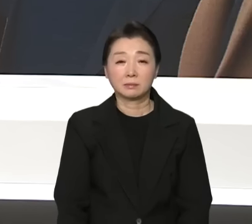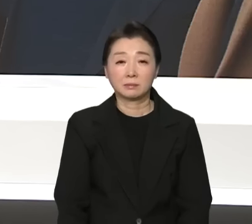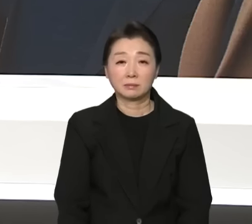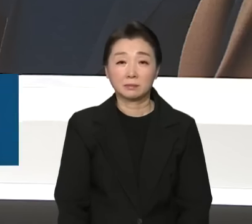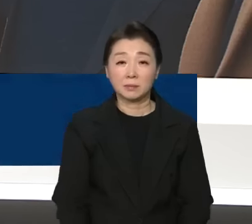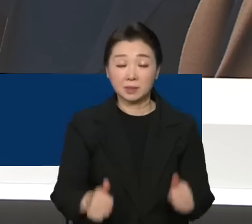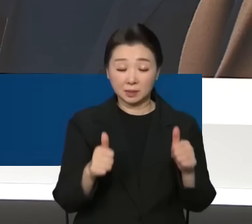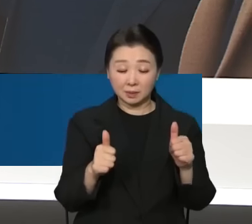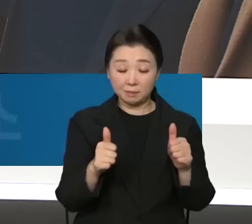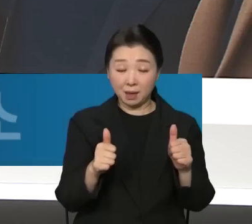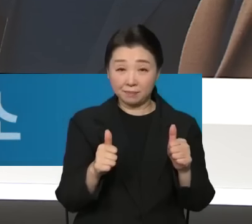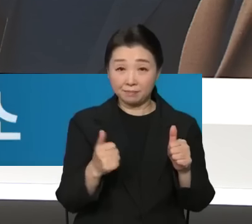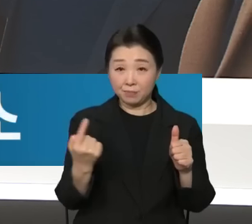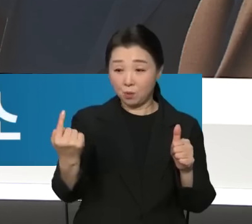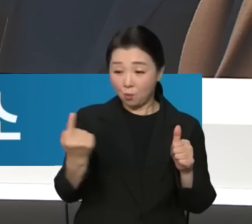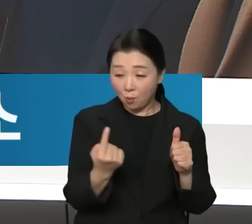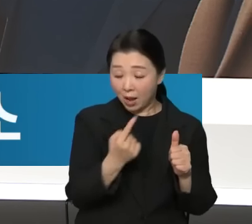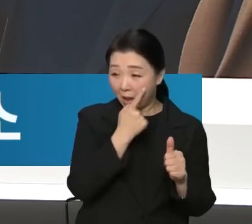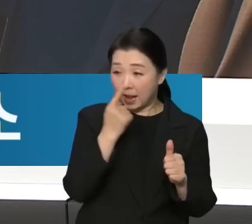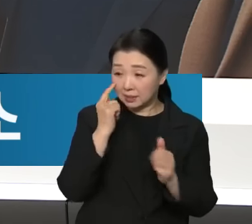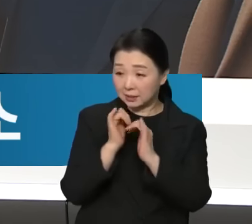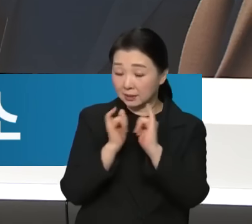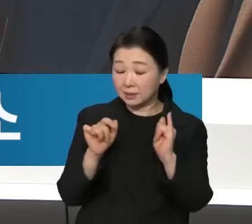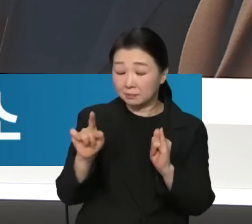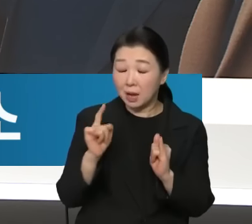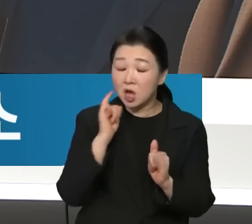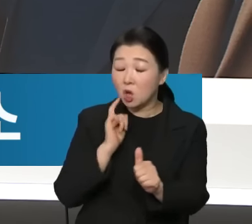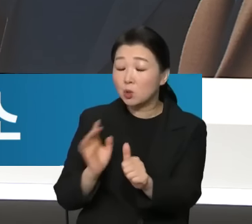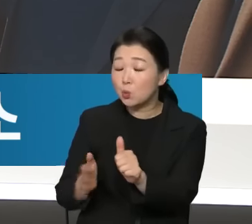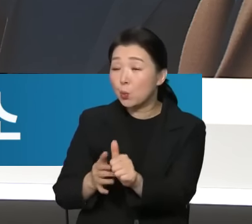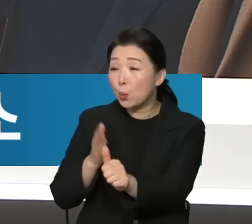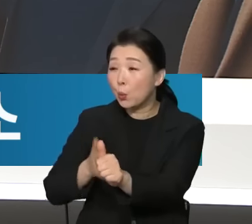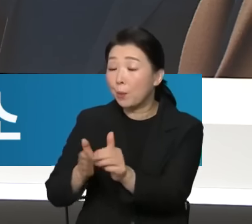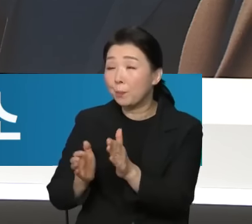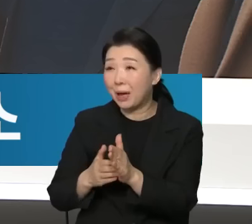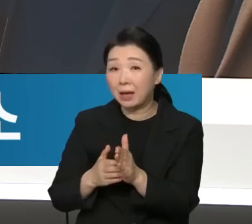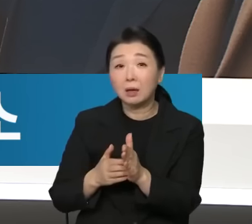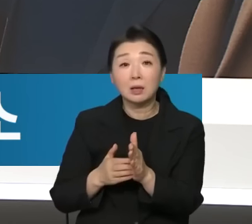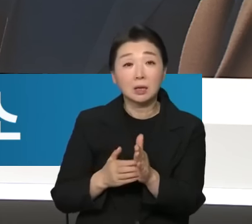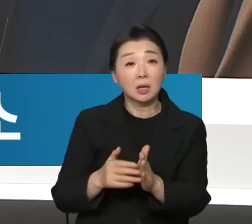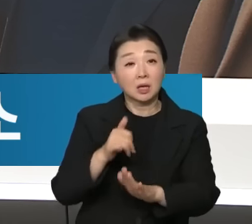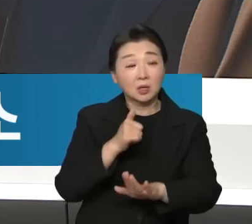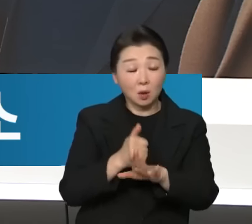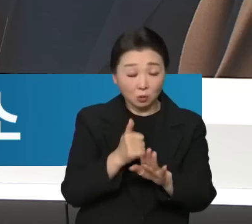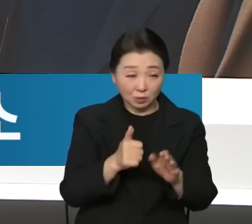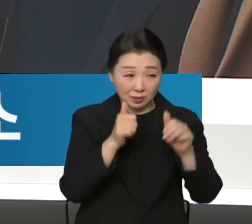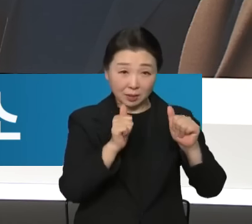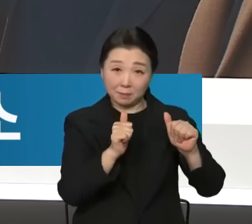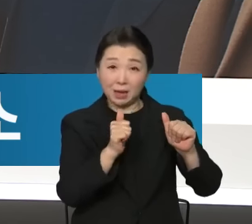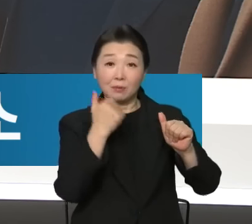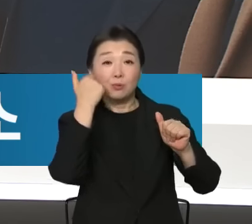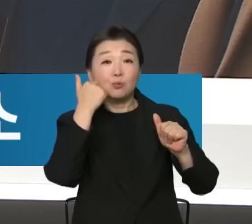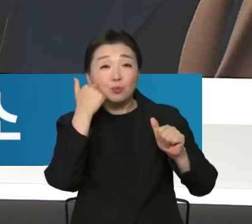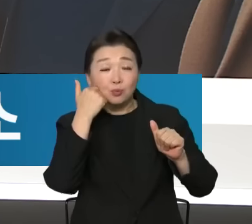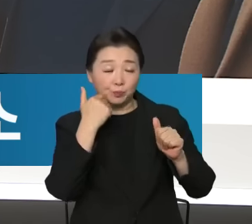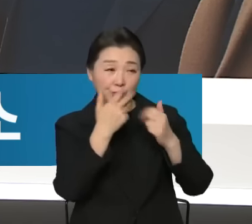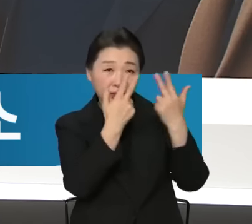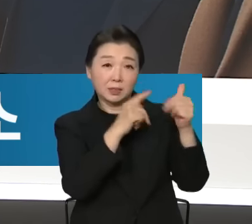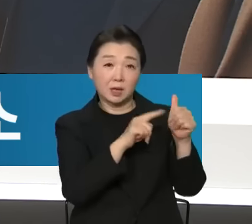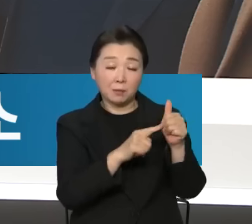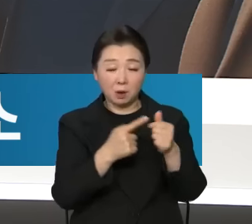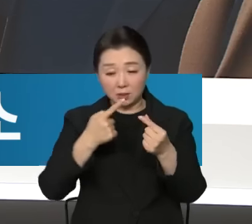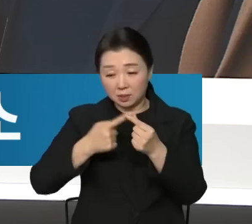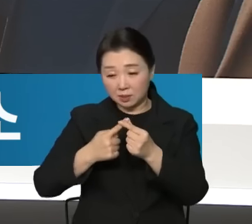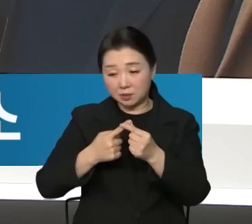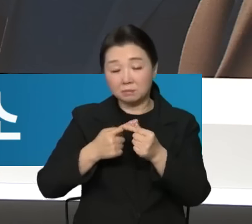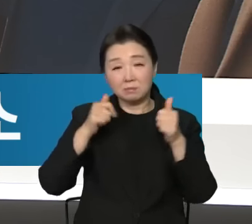자신의 재판에 나오는 증인에게 거짓 증언을 요구한 혐의로 재판을 받아온 민주당 이재명 대표에게 1심 법원이 무죄를